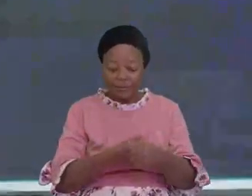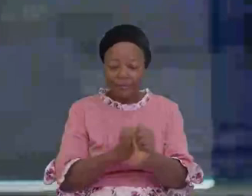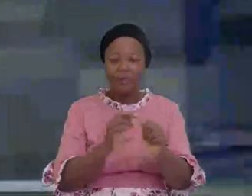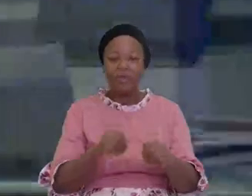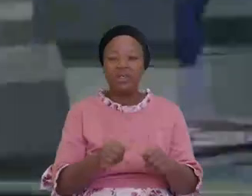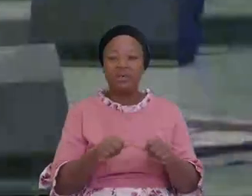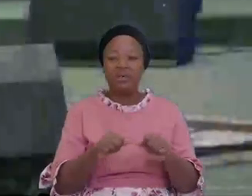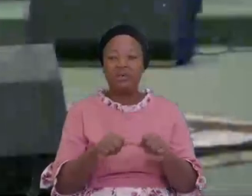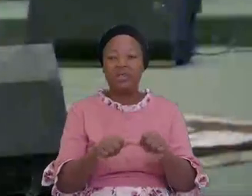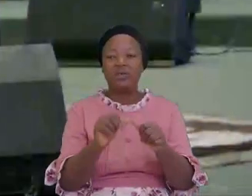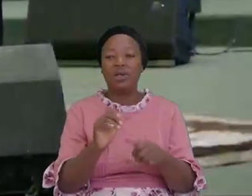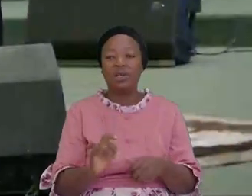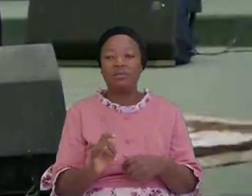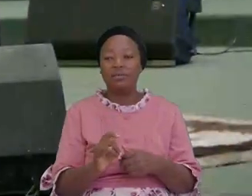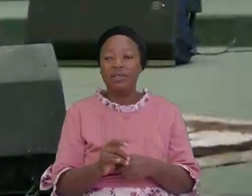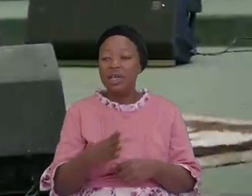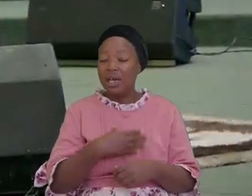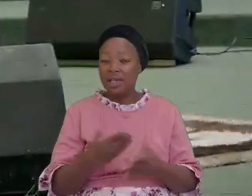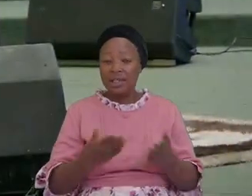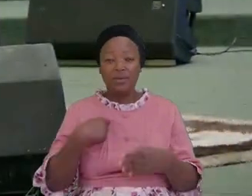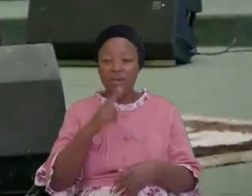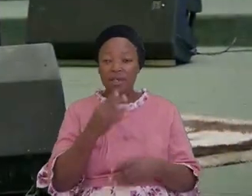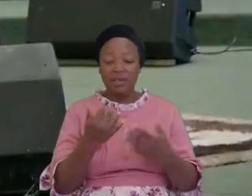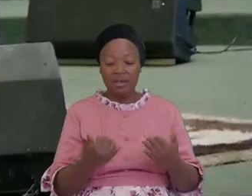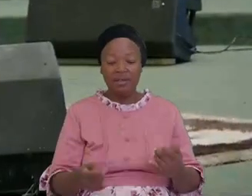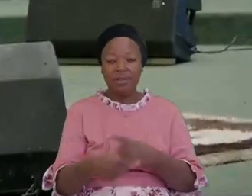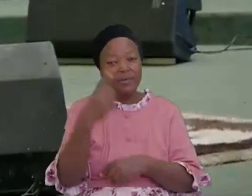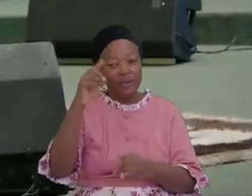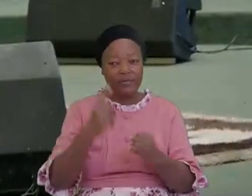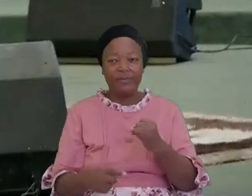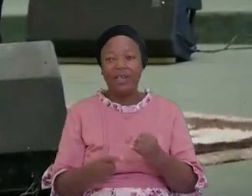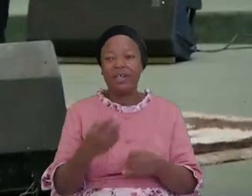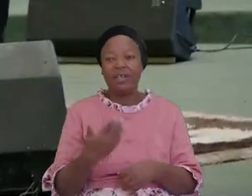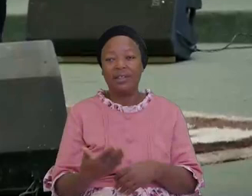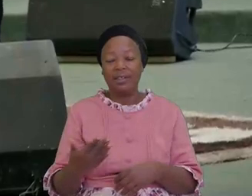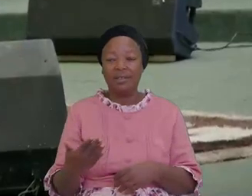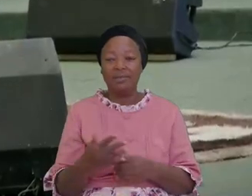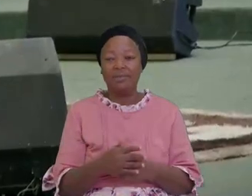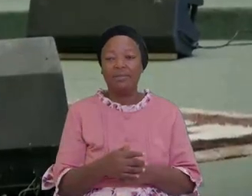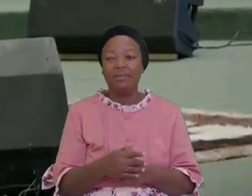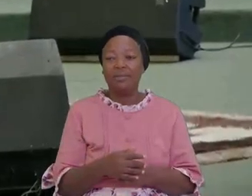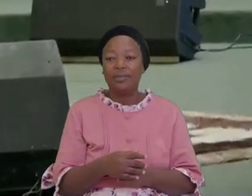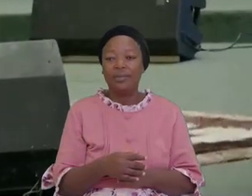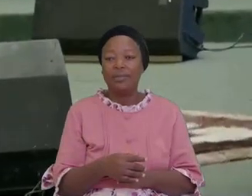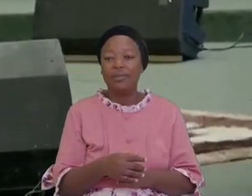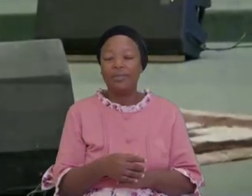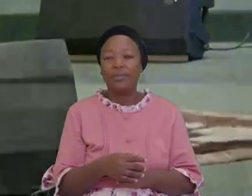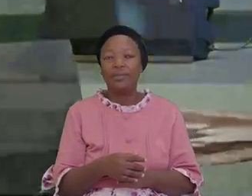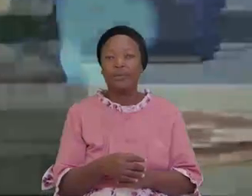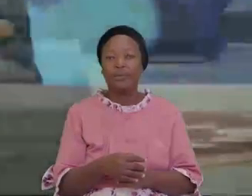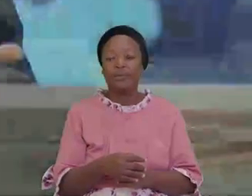nous sommes en train d'évoluer pas à pas. Et nous voici aujourd'hui pour la dernière clé.